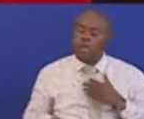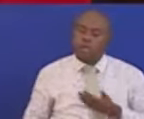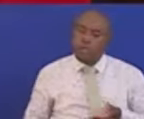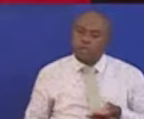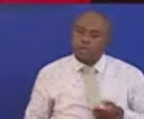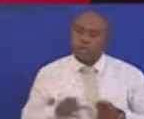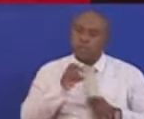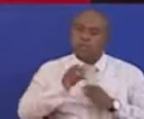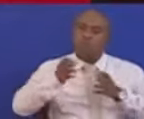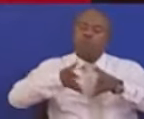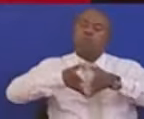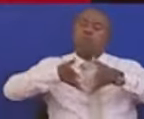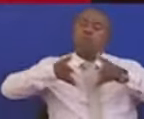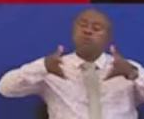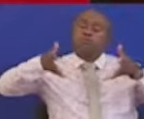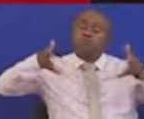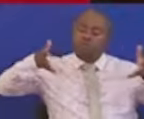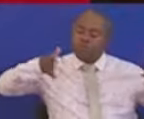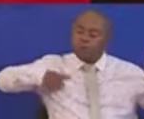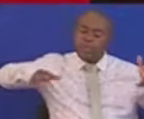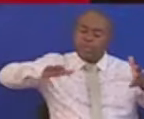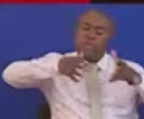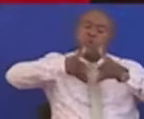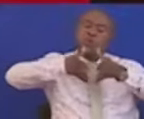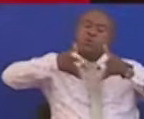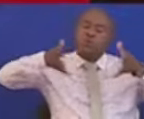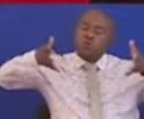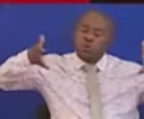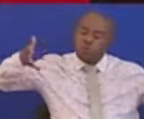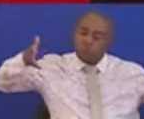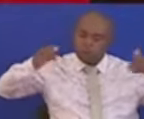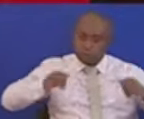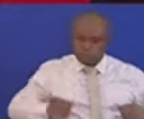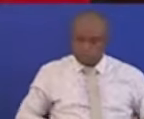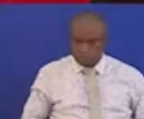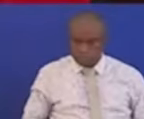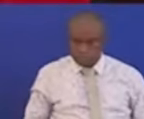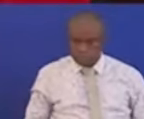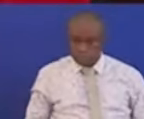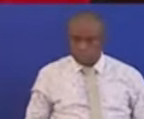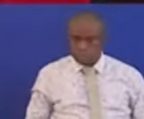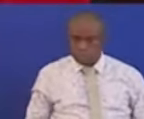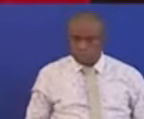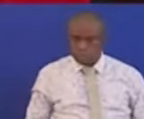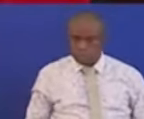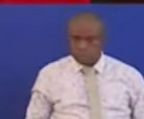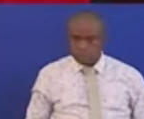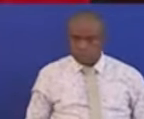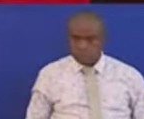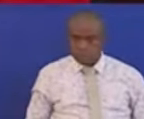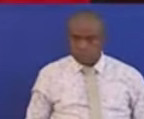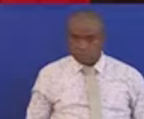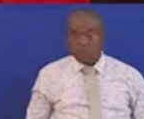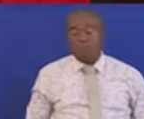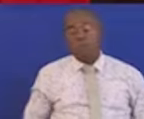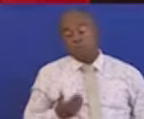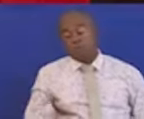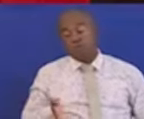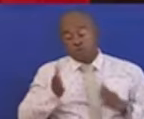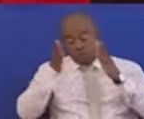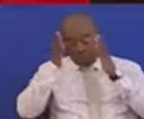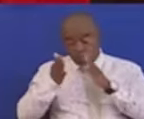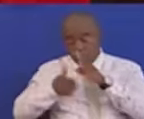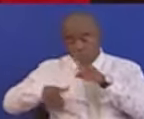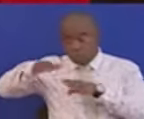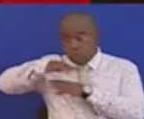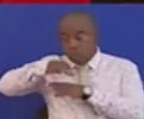wanchai hivi wye eno kubwa katika Mika yote Ya Tanzania na hata tunap zung mhh mwen kiti